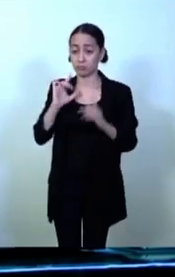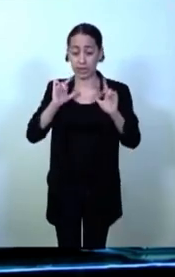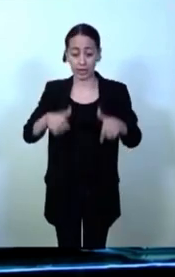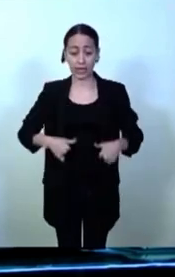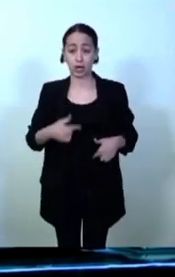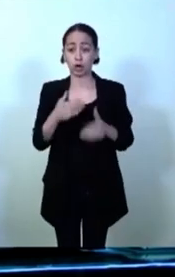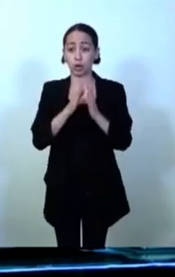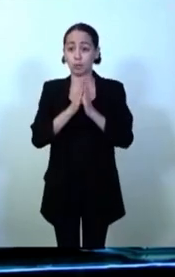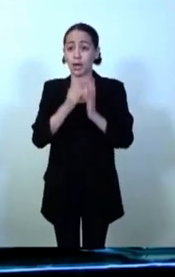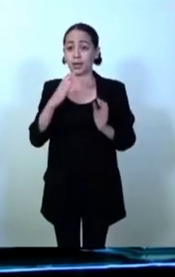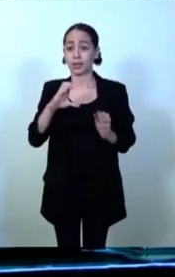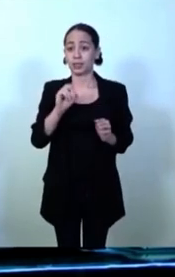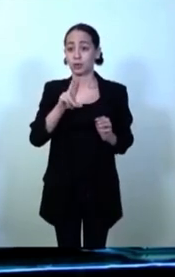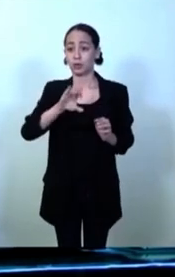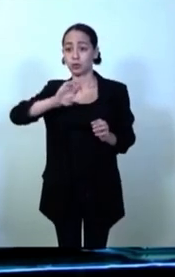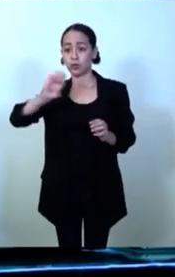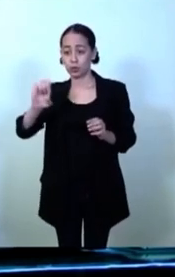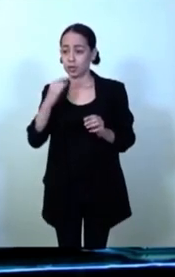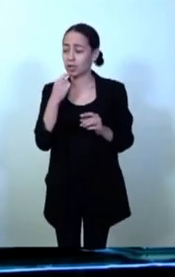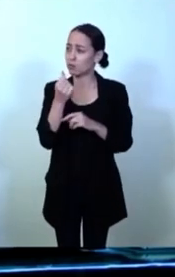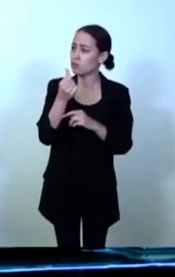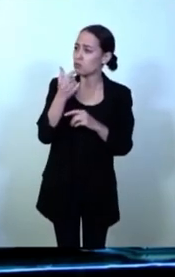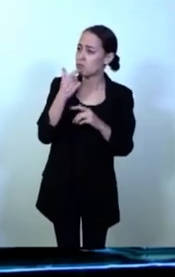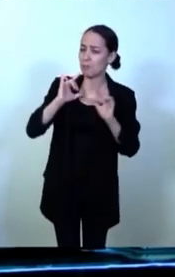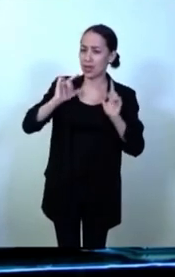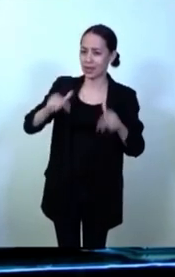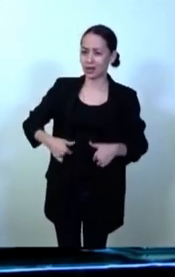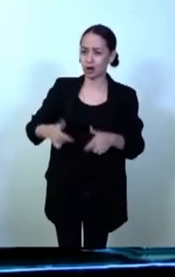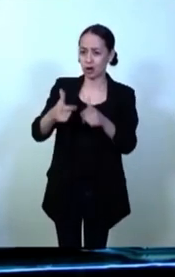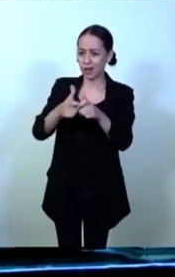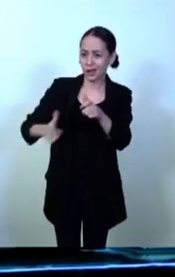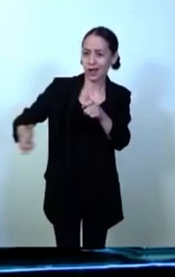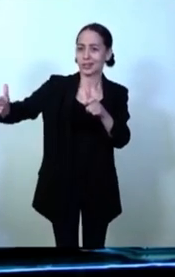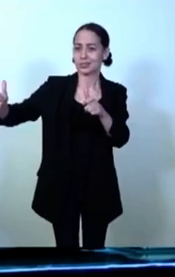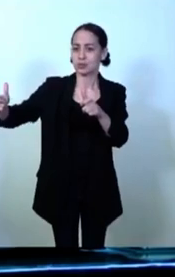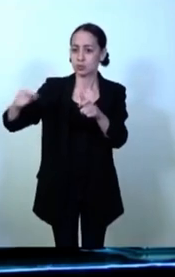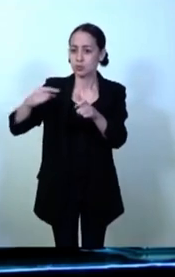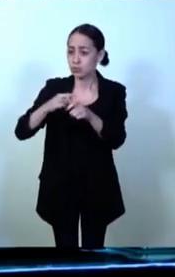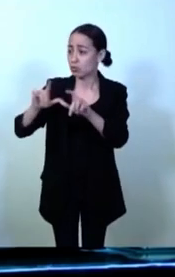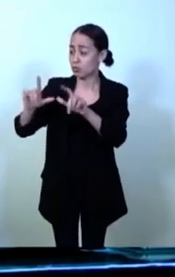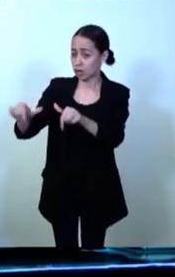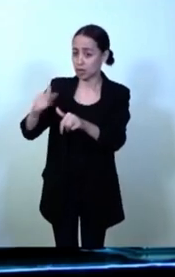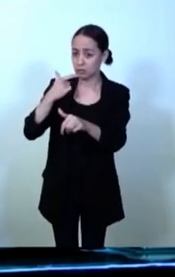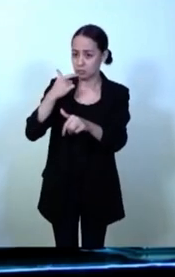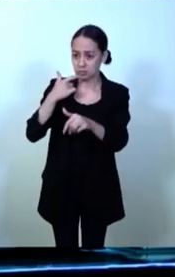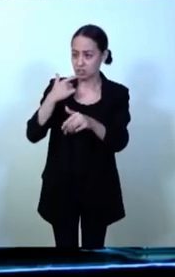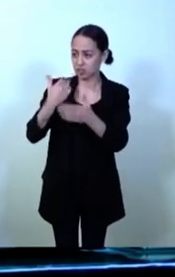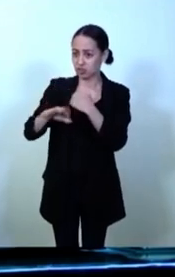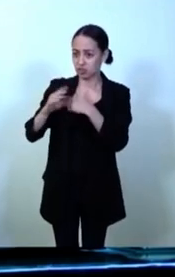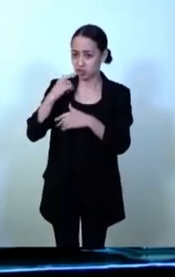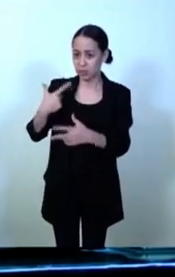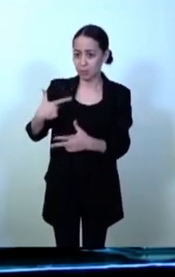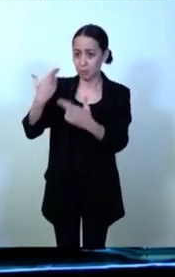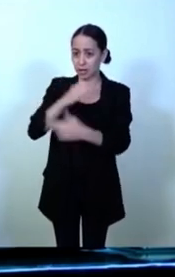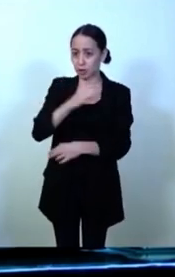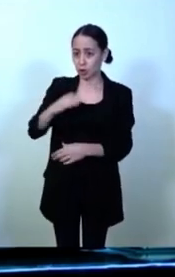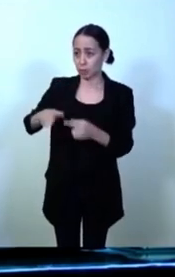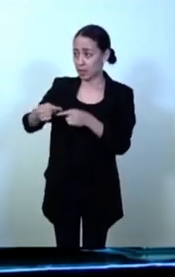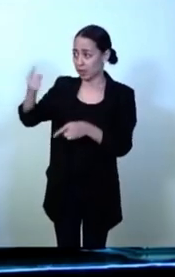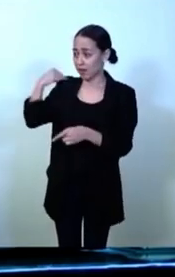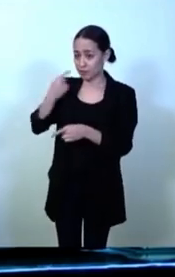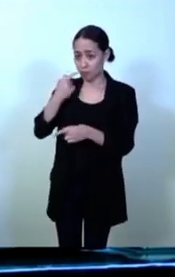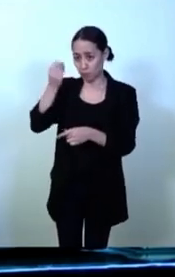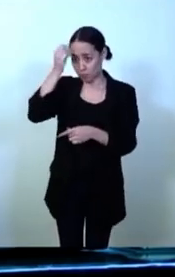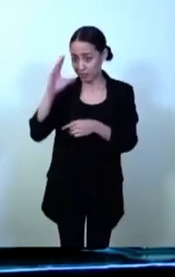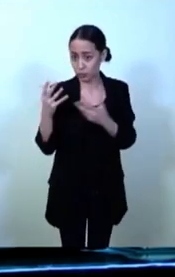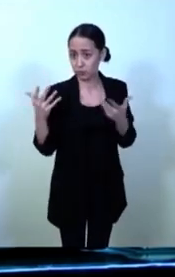les extensions des écoles du Paty, Loucheur ou encore Alphonse Lupeux, là aussi déjà prévues lors du mandat précédent. Réhabilitation de